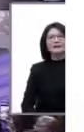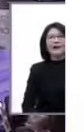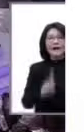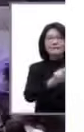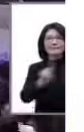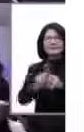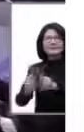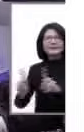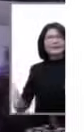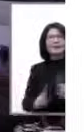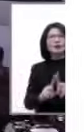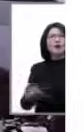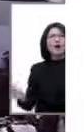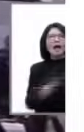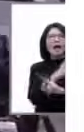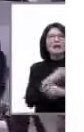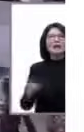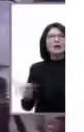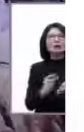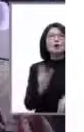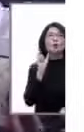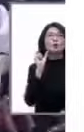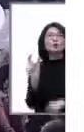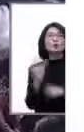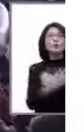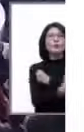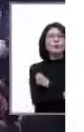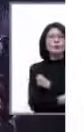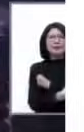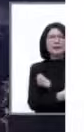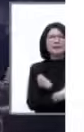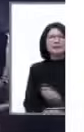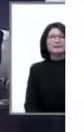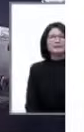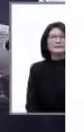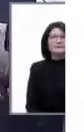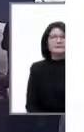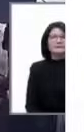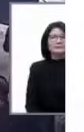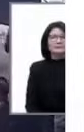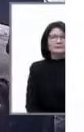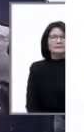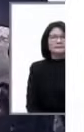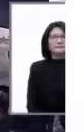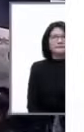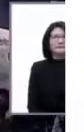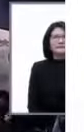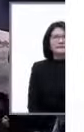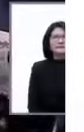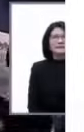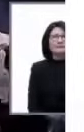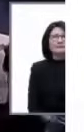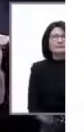kontroversi-kontroversi termasuk tadi pasca debat menghasilkan debat nah ini juga sama-sama berhasil nih tiga-tiganya kalau ini paling enggak akan